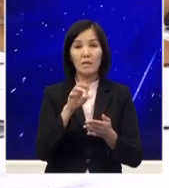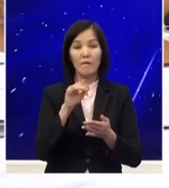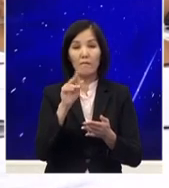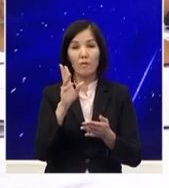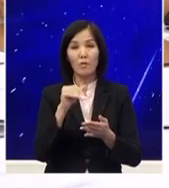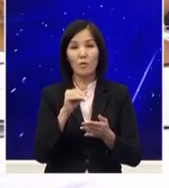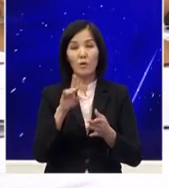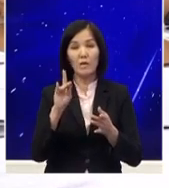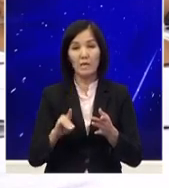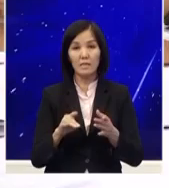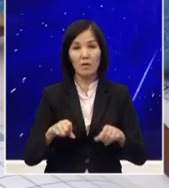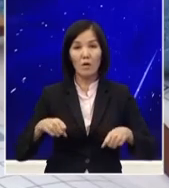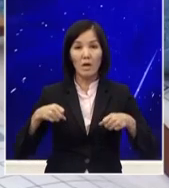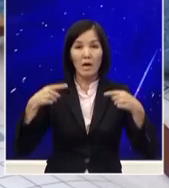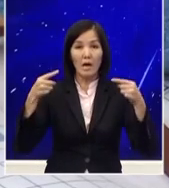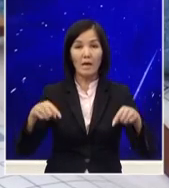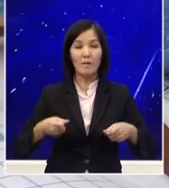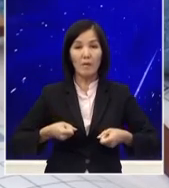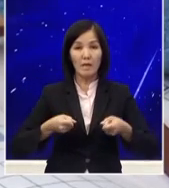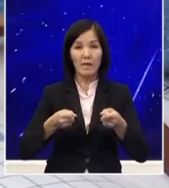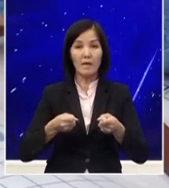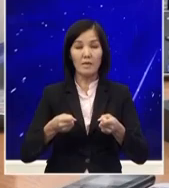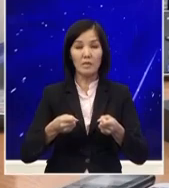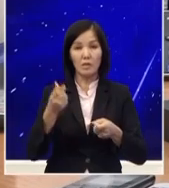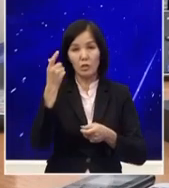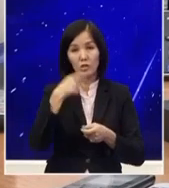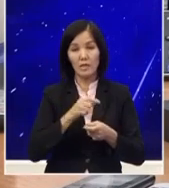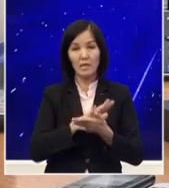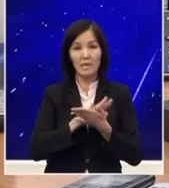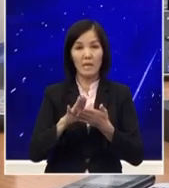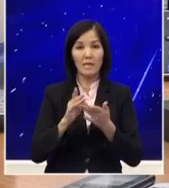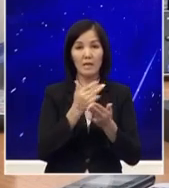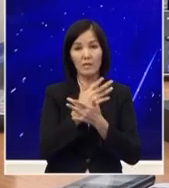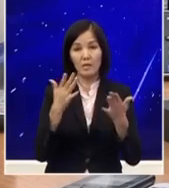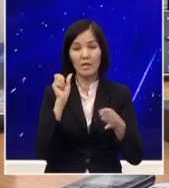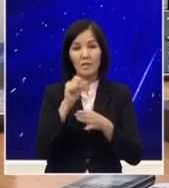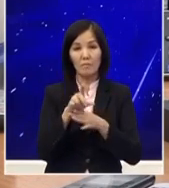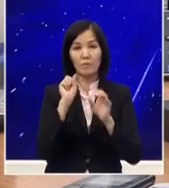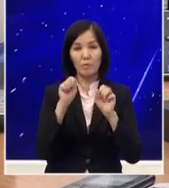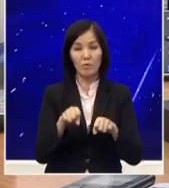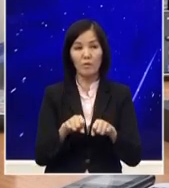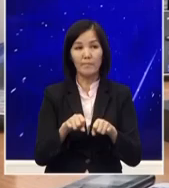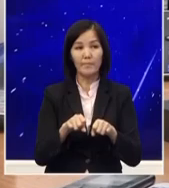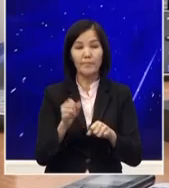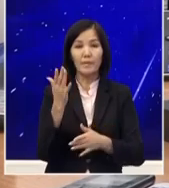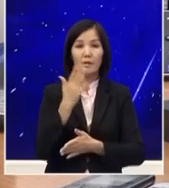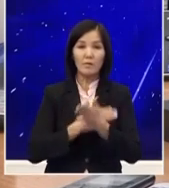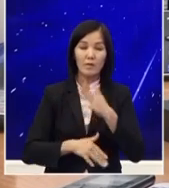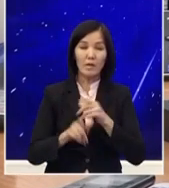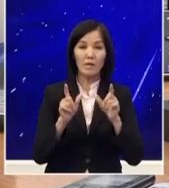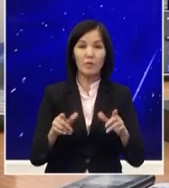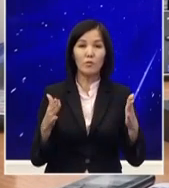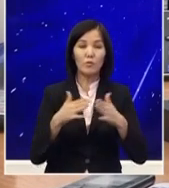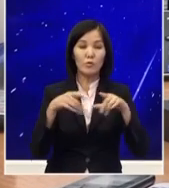мен кресло арбаларға және жеке гигиеналық заттарға. Мүмкіндігі шектеулі азаматтар өздері үйінен шықпай, әлеуметтік